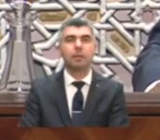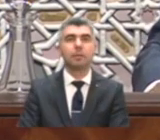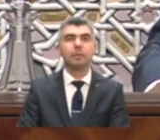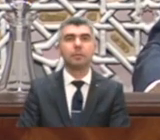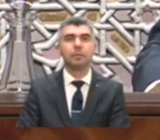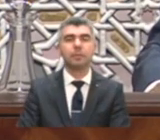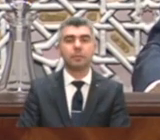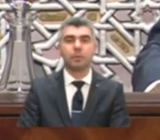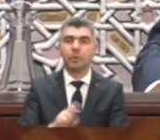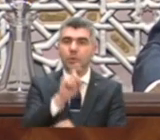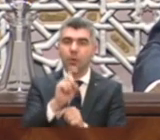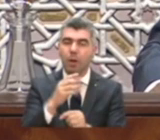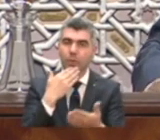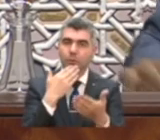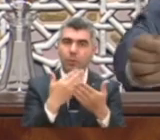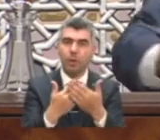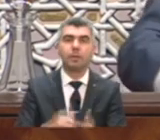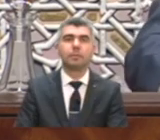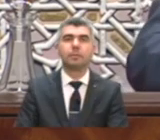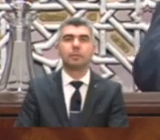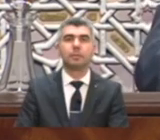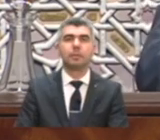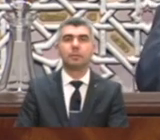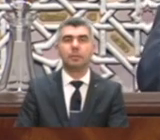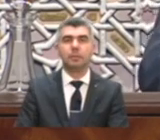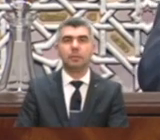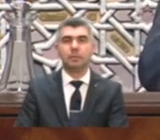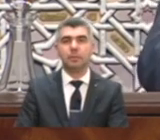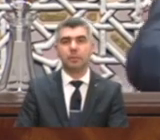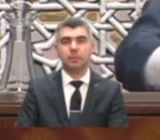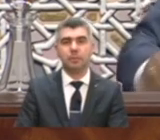والتعادلية. تفضل سيد النائب المحترم مشكور. إذا عن